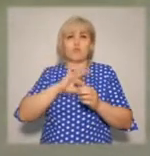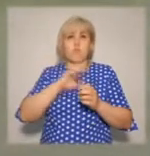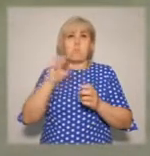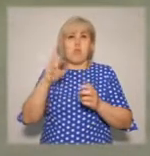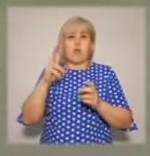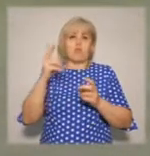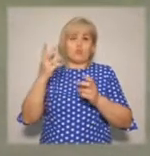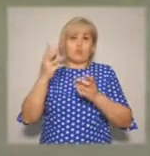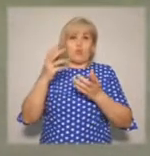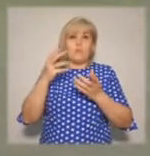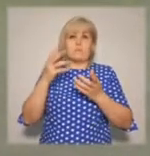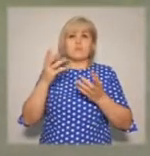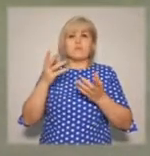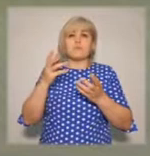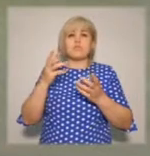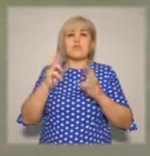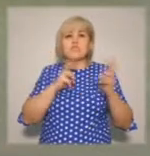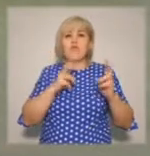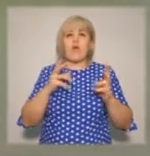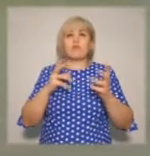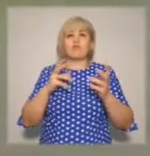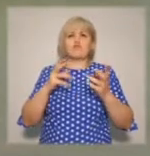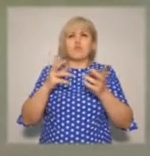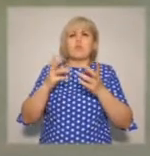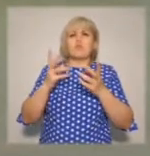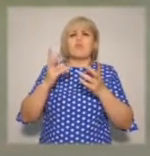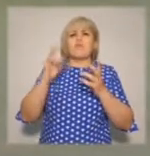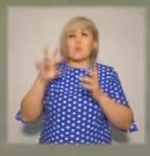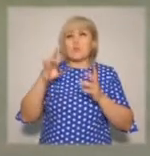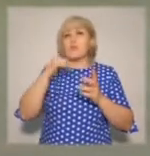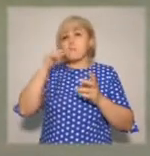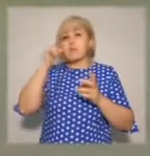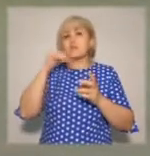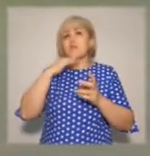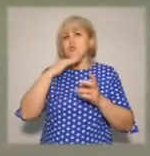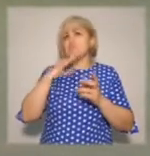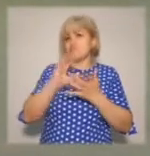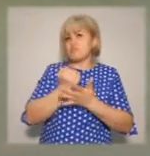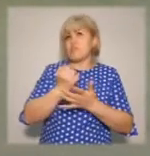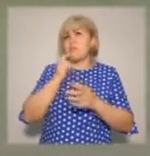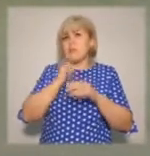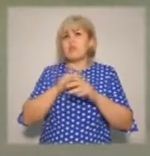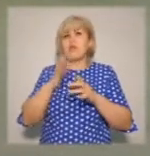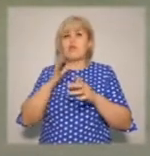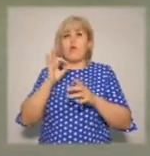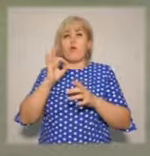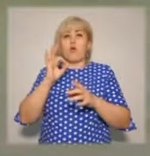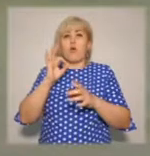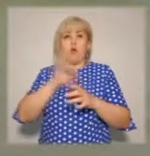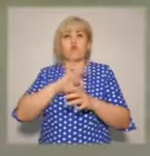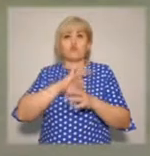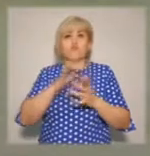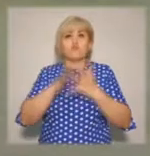Б-класс набрано на данный момент. Они также посещают московские соревнования, танцевали на Матрешке Open в